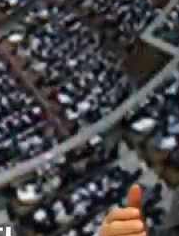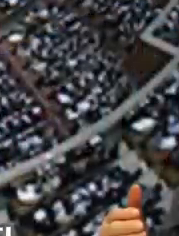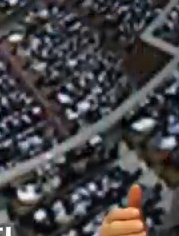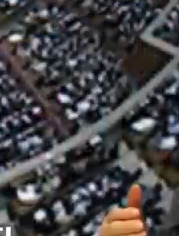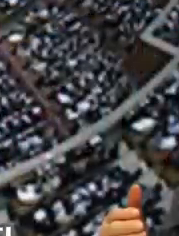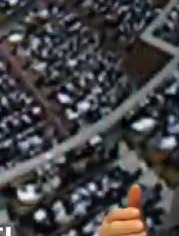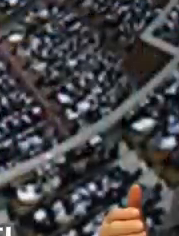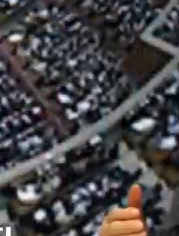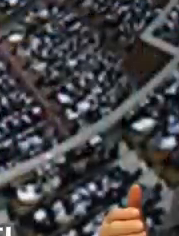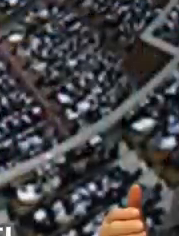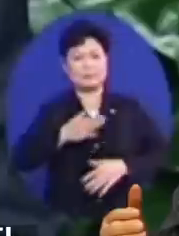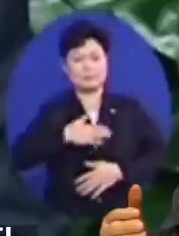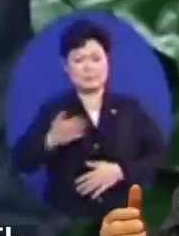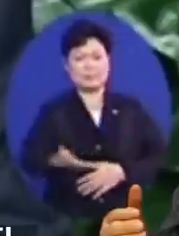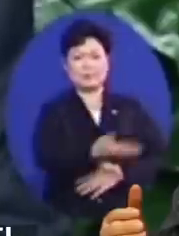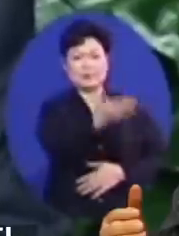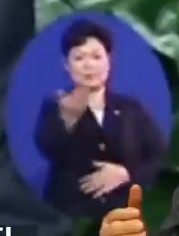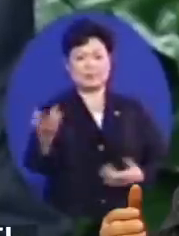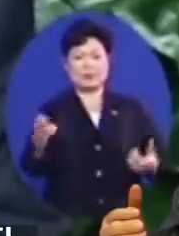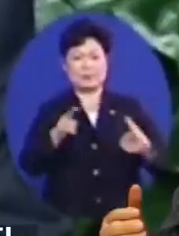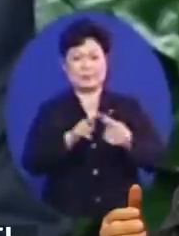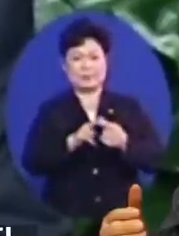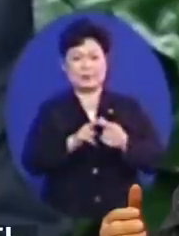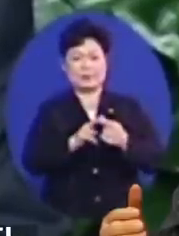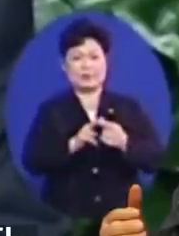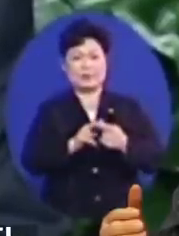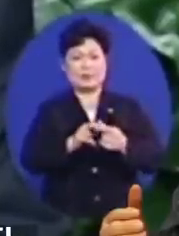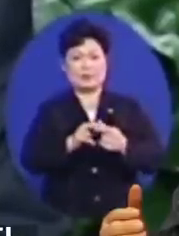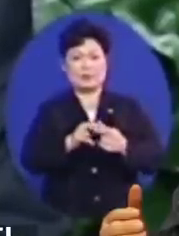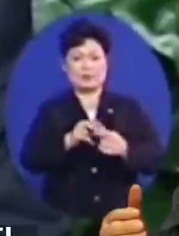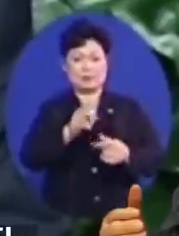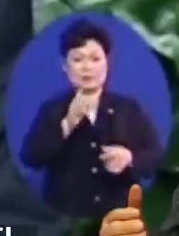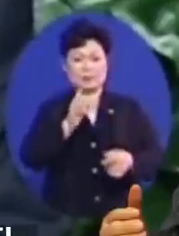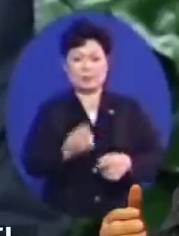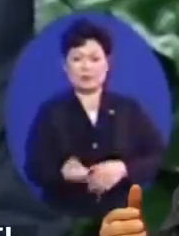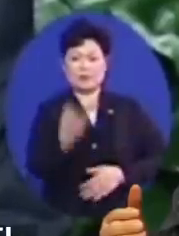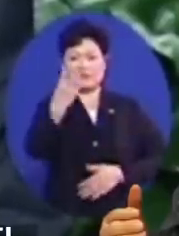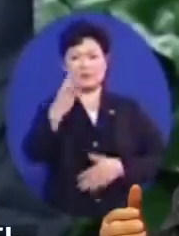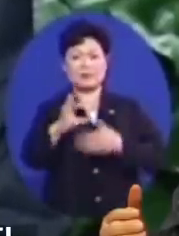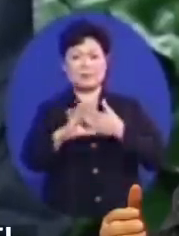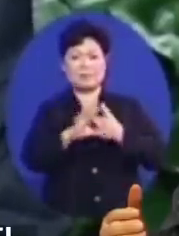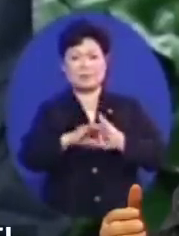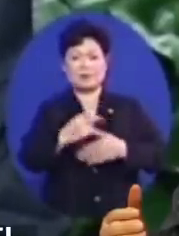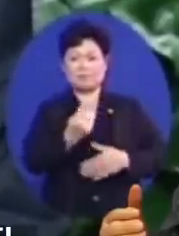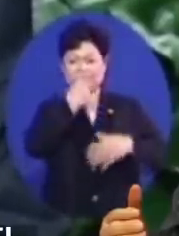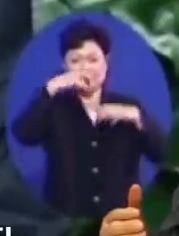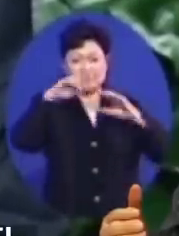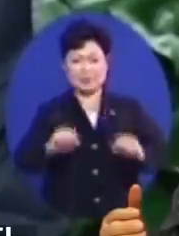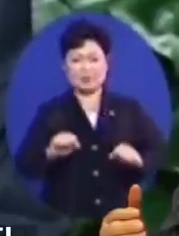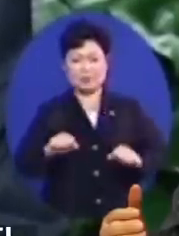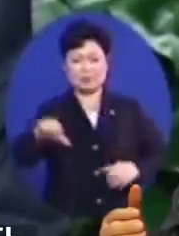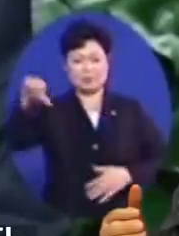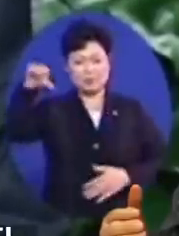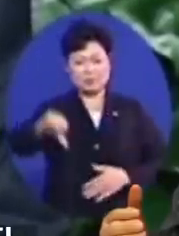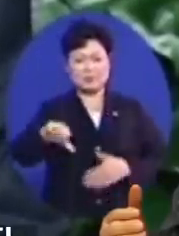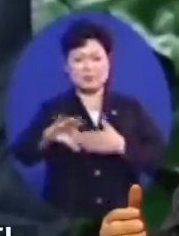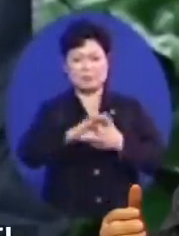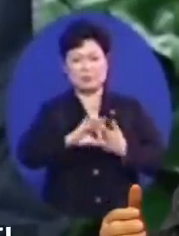오늘 저는 여러분과 함께 이기면 살고 지면 망한다 이 제목으로 설교를